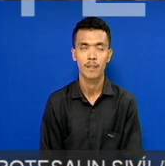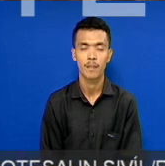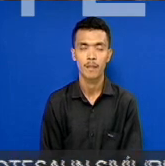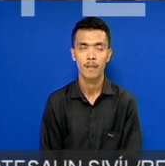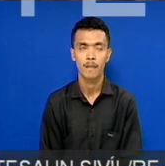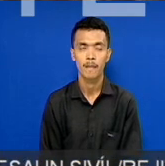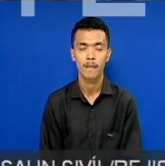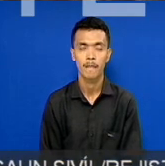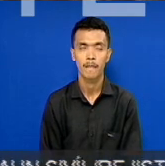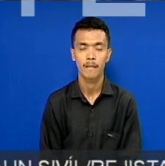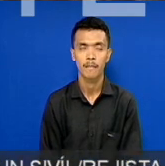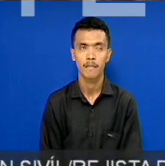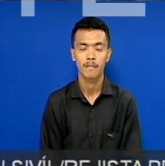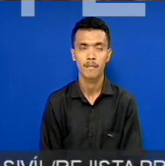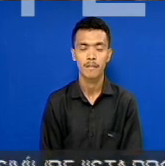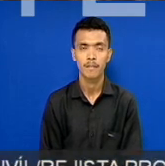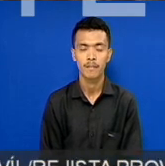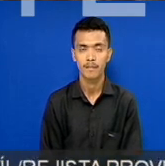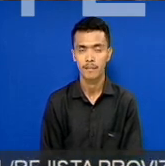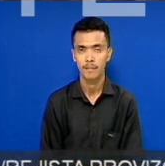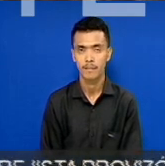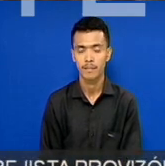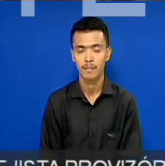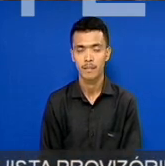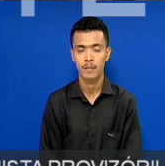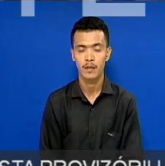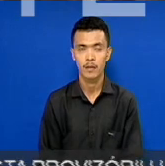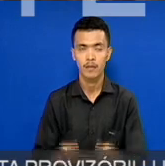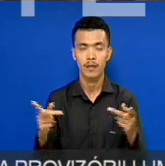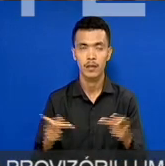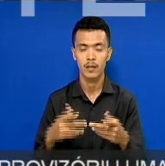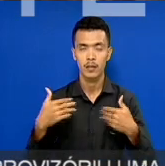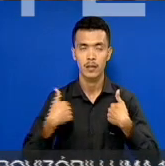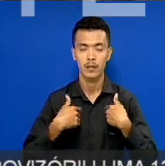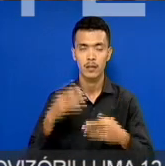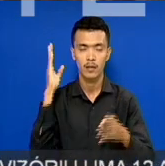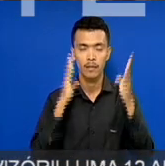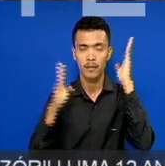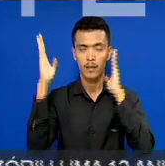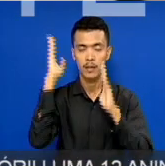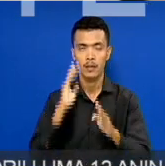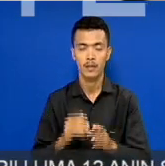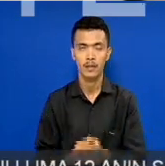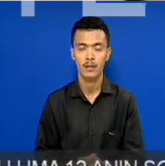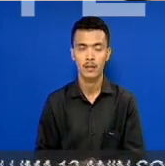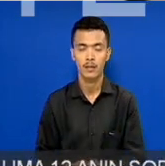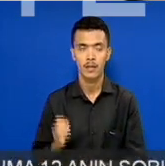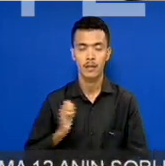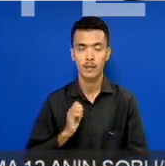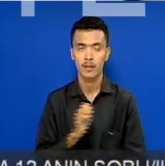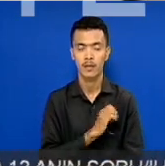terokai peluang yang ada untuk pengajian tinggi di Malaysia. Tempatnya adalah di Malaysia, masanya adalah sekarang. Diplomata